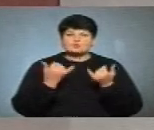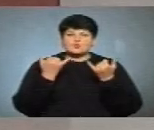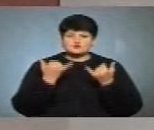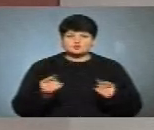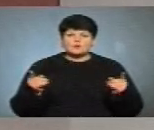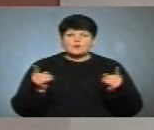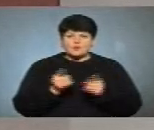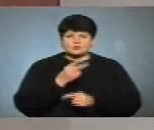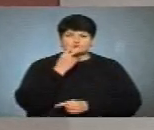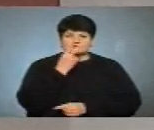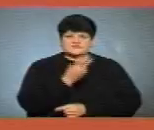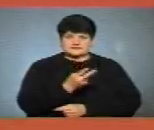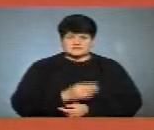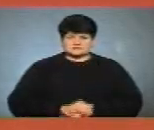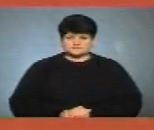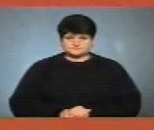Коротко дивіться.